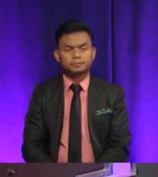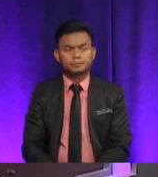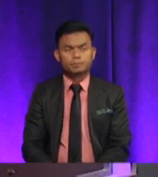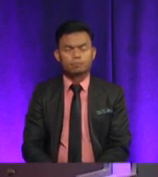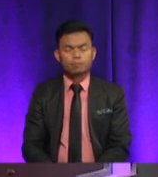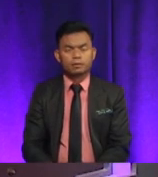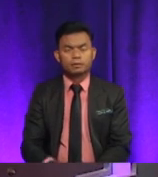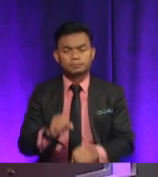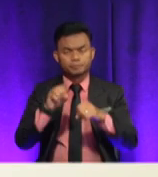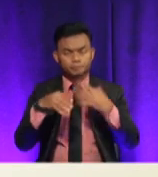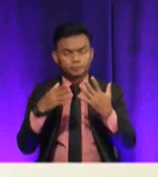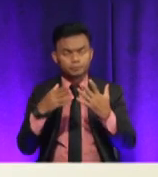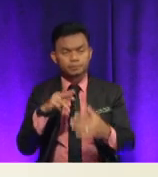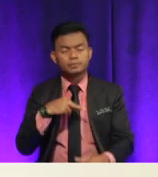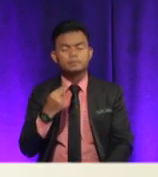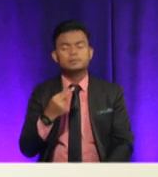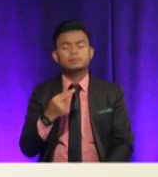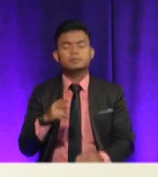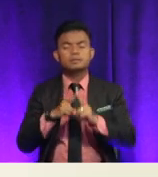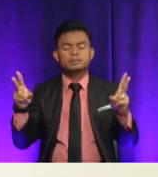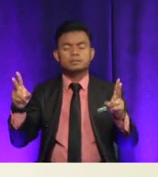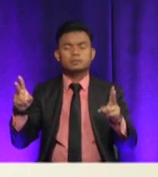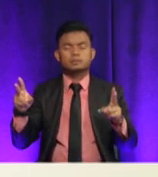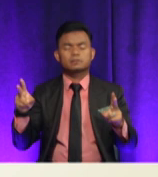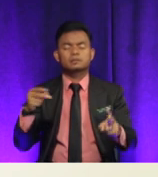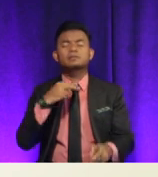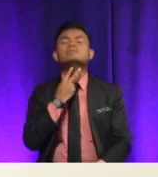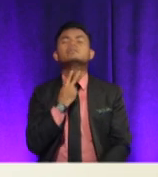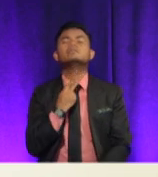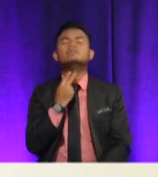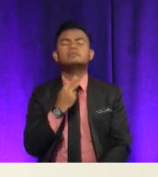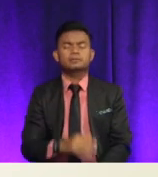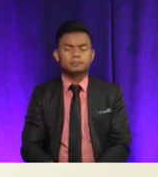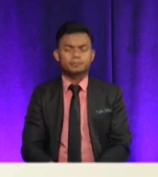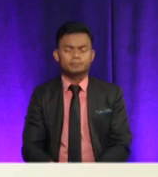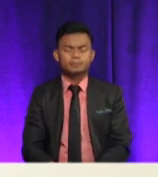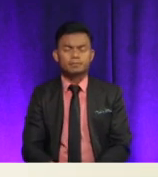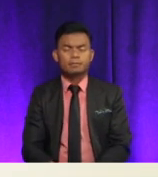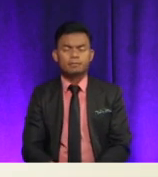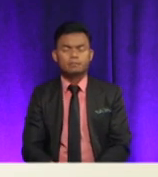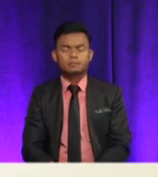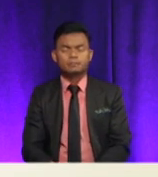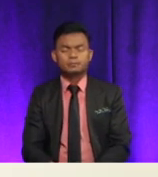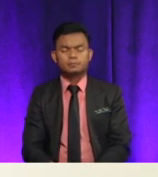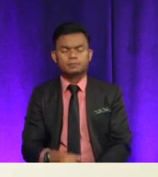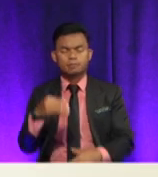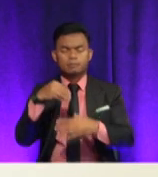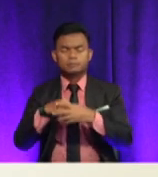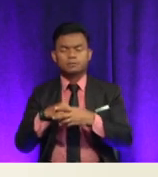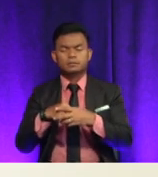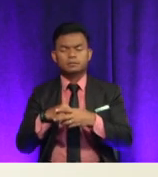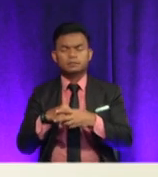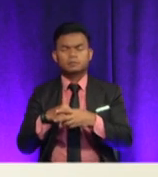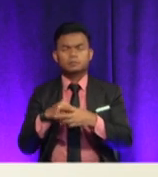terasa amatlah ada perkataan dahaga sini sebab dalam baris rangkap yang ketiga rasaku ini